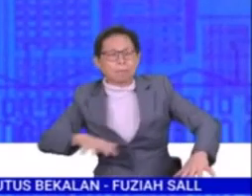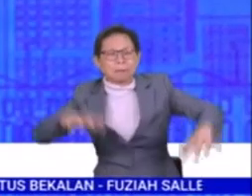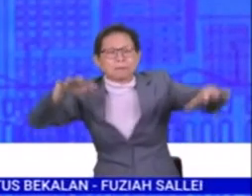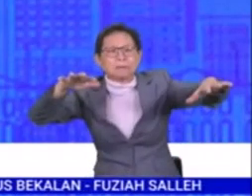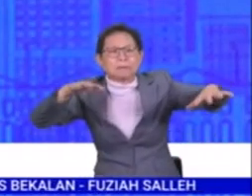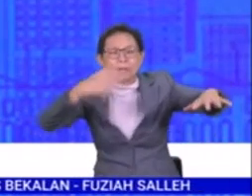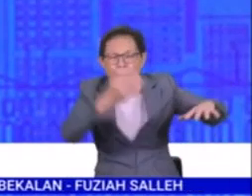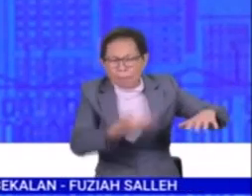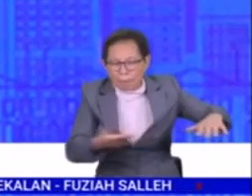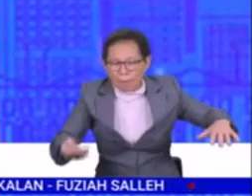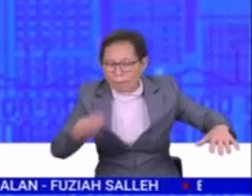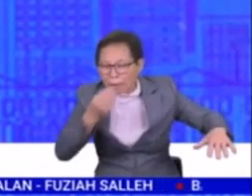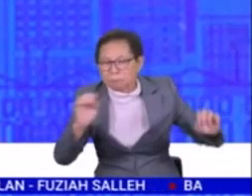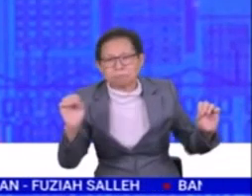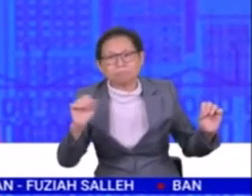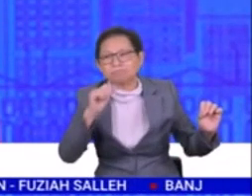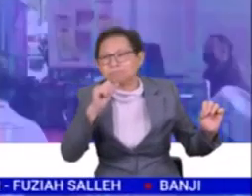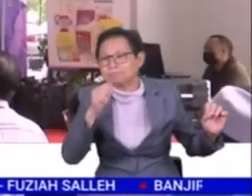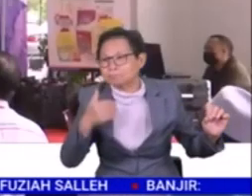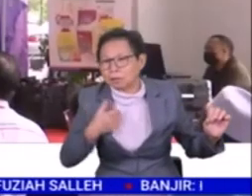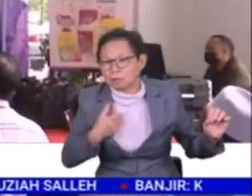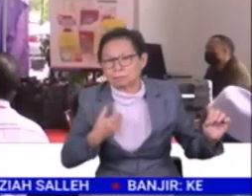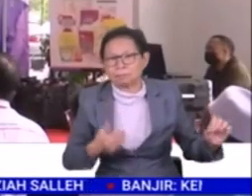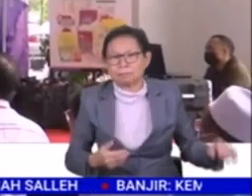terputus bekalan makanan.